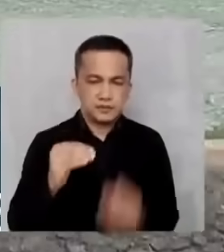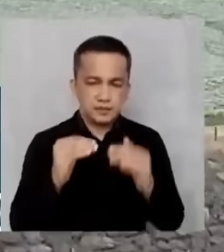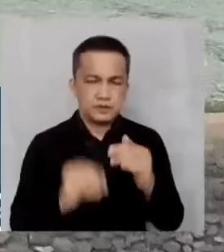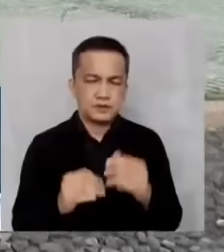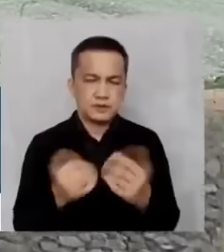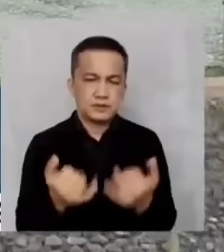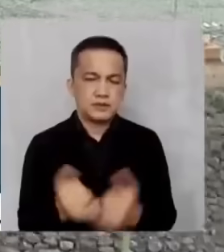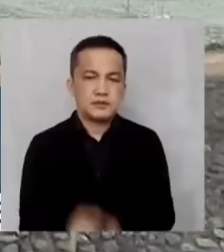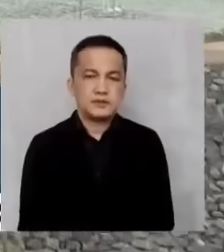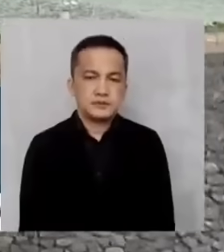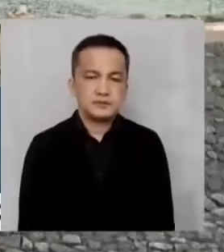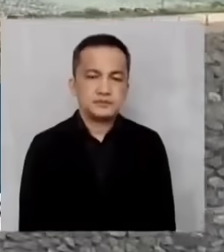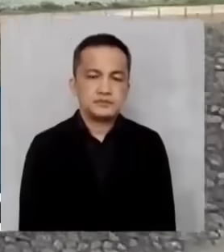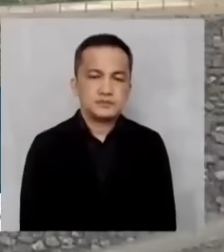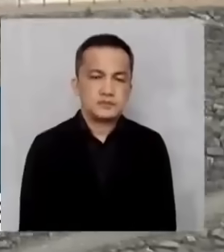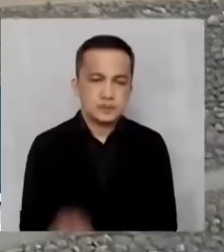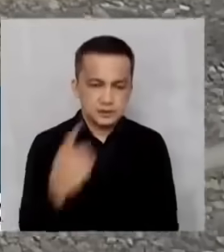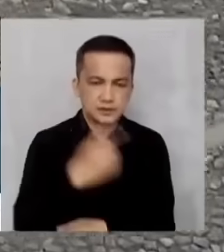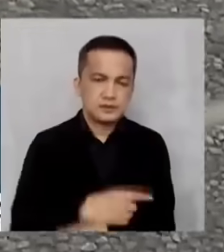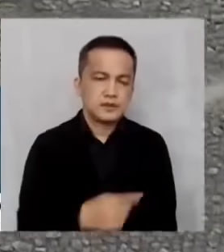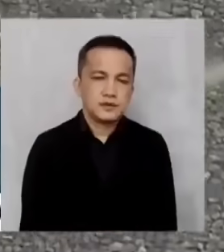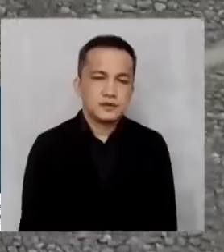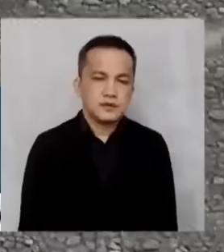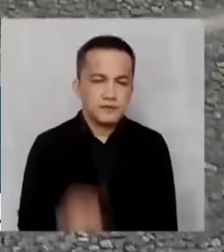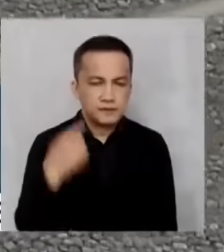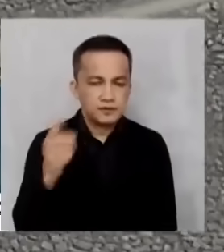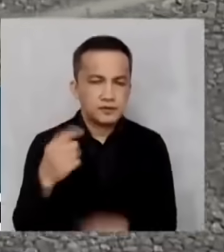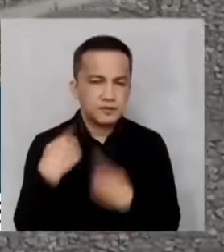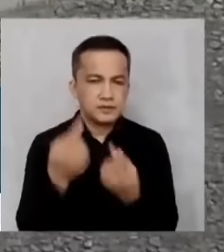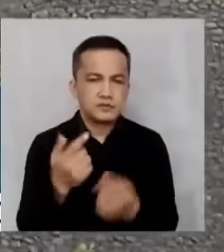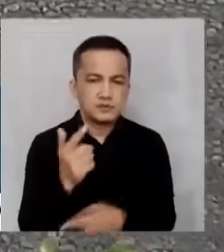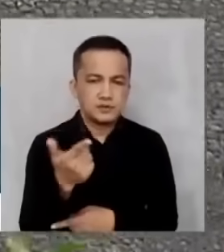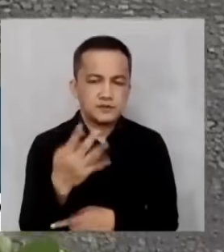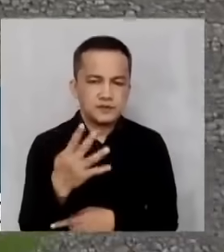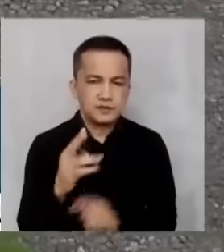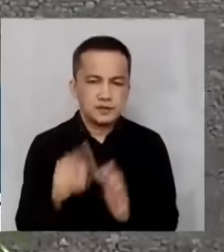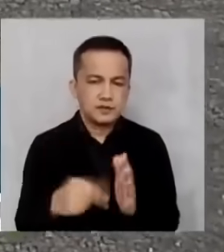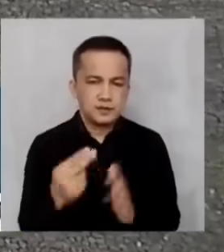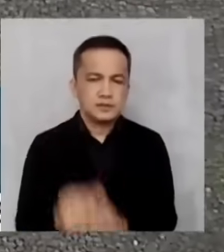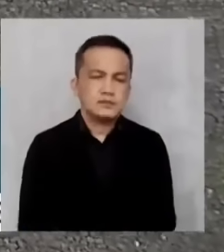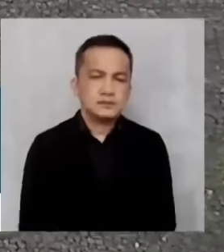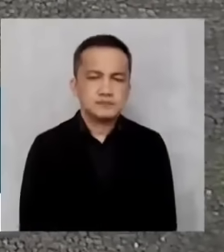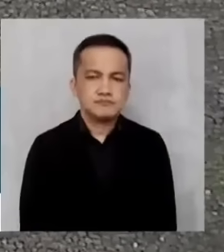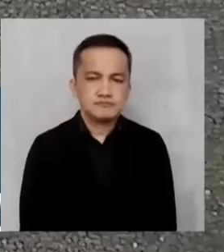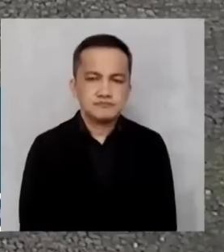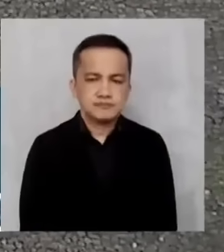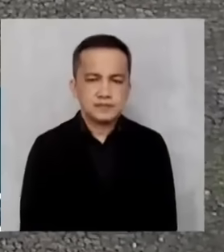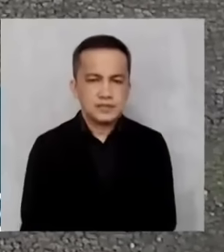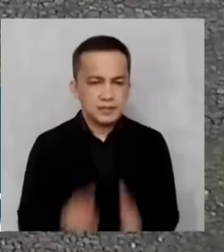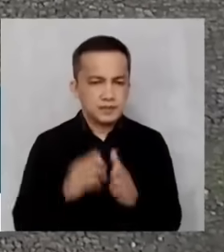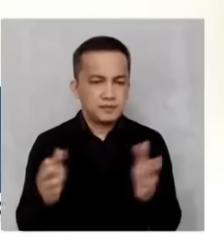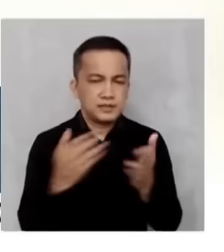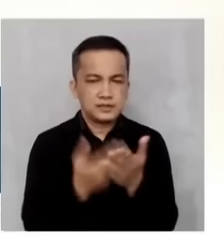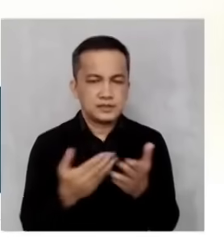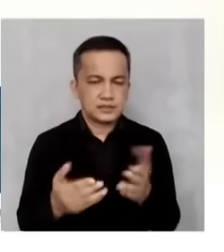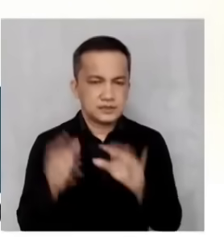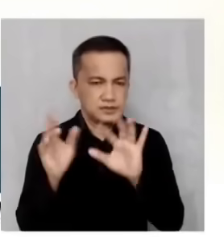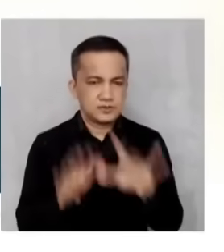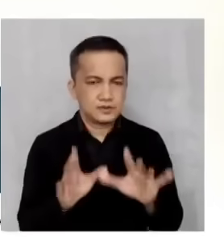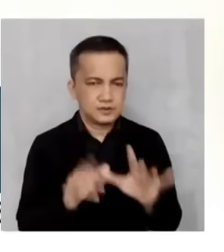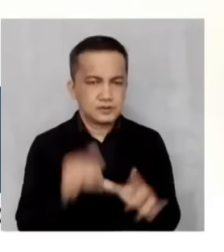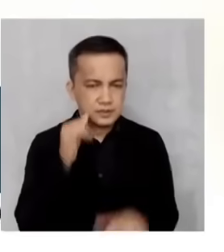ngayong araw na to, for the past 24 hours. So, malaking bagay yung inulan kagabi.